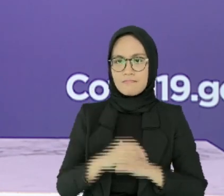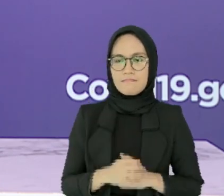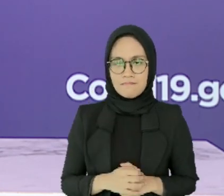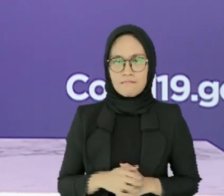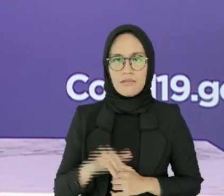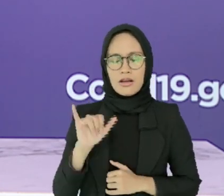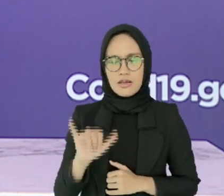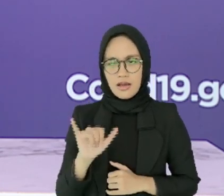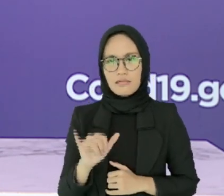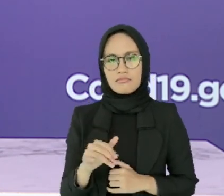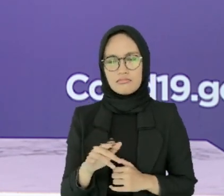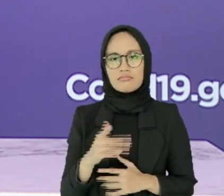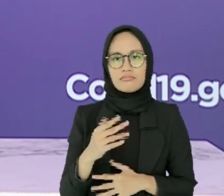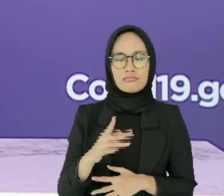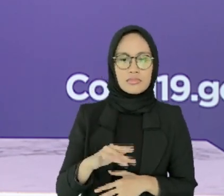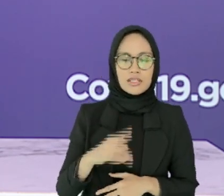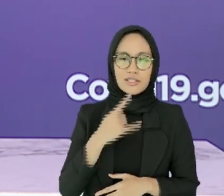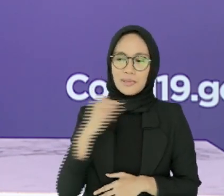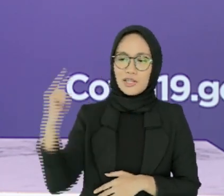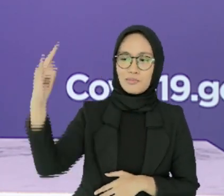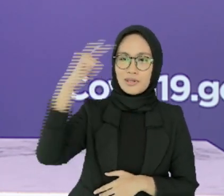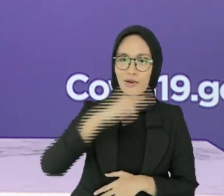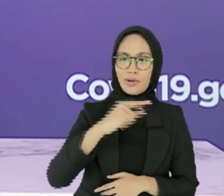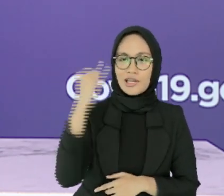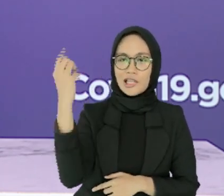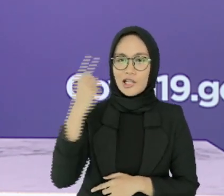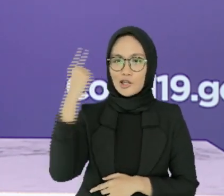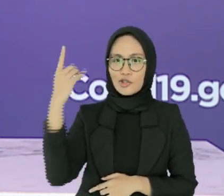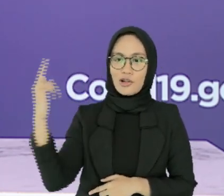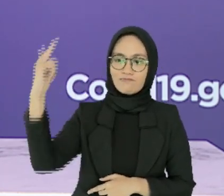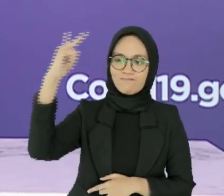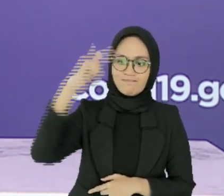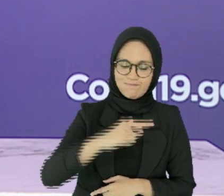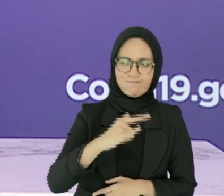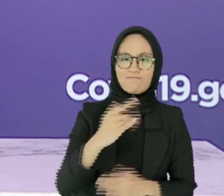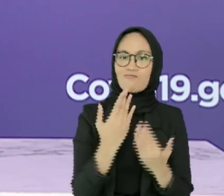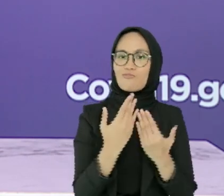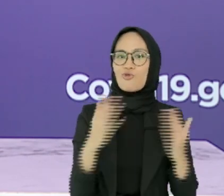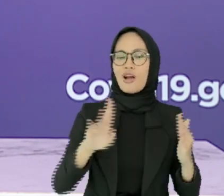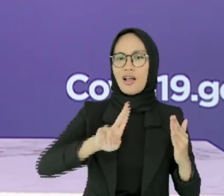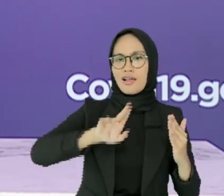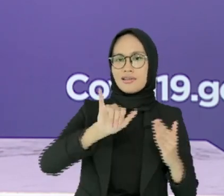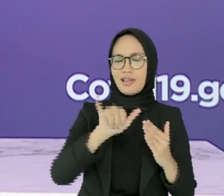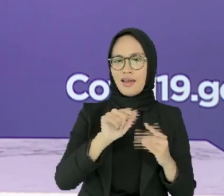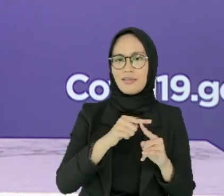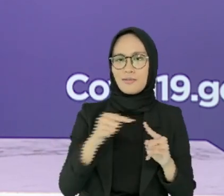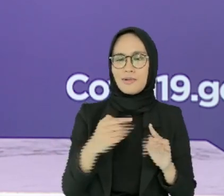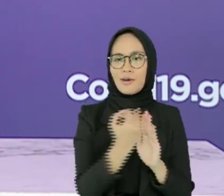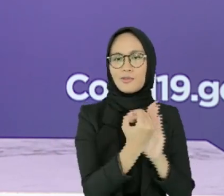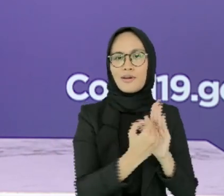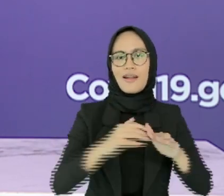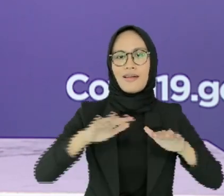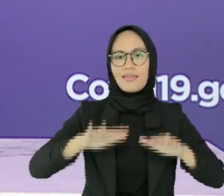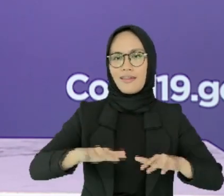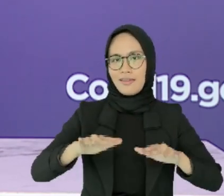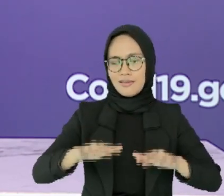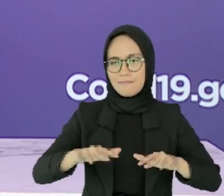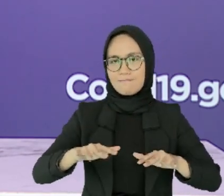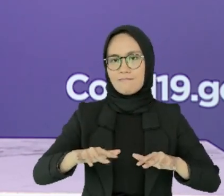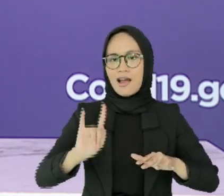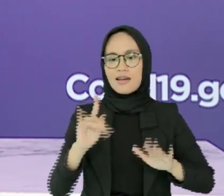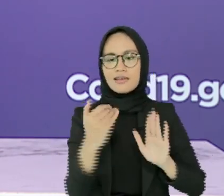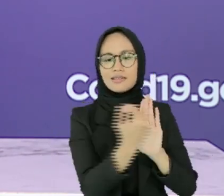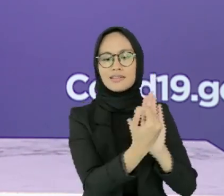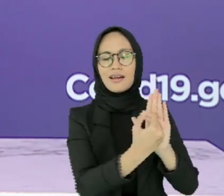kedatangan internasional oleh Indonesia akan dilakukan dengan hati-hati salah satunya dengan penetapan syarat asal